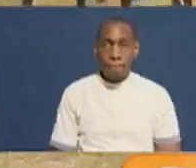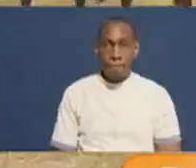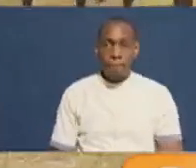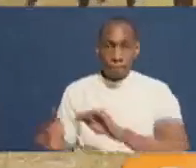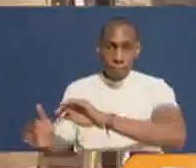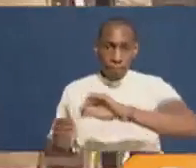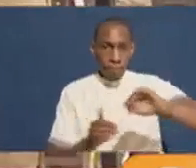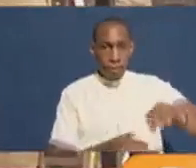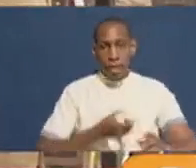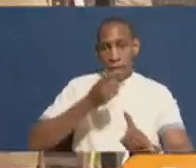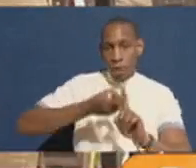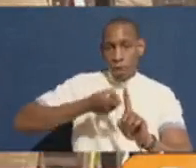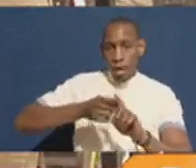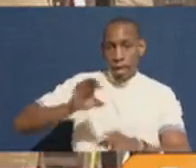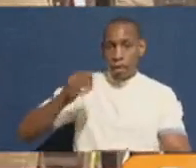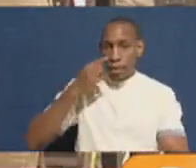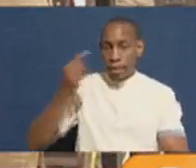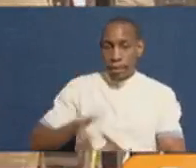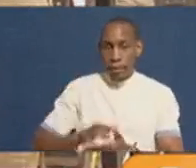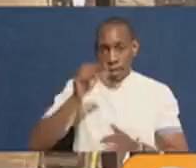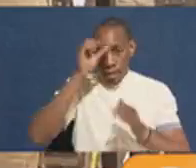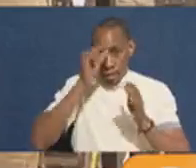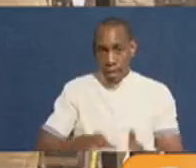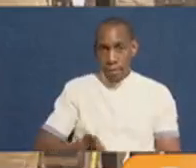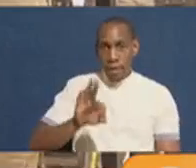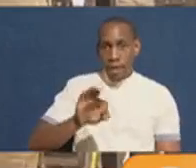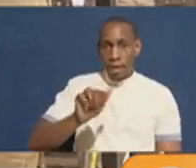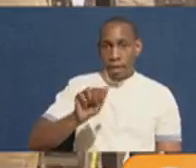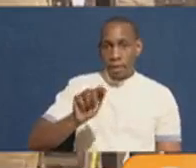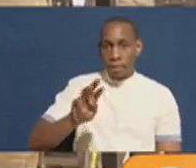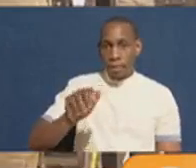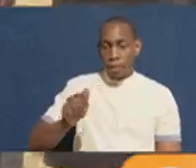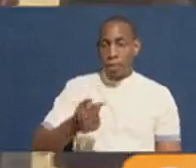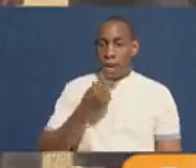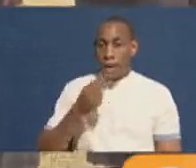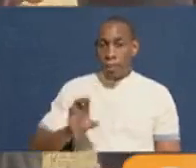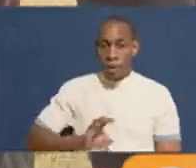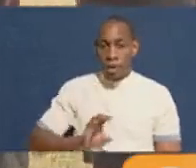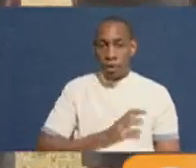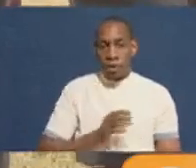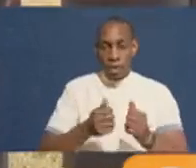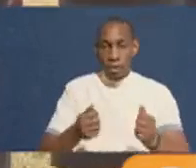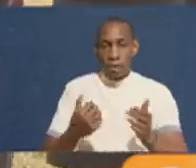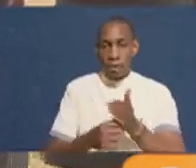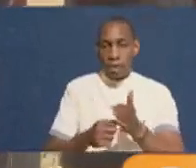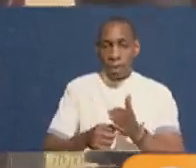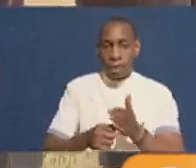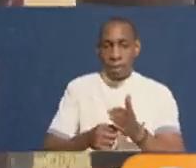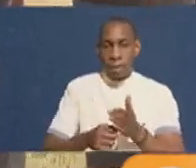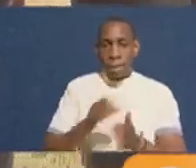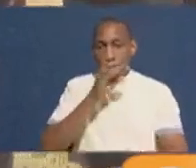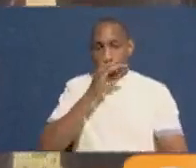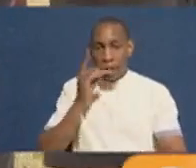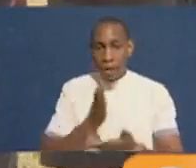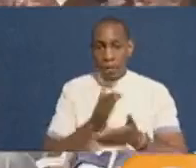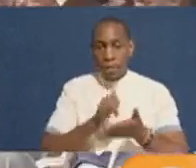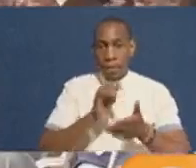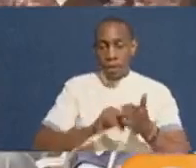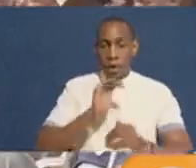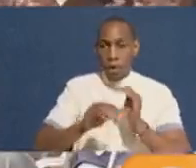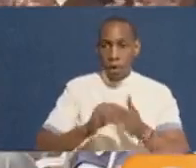Katika kaunti ya Kwale, Gavana Fatuma Achani ameagiza kamati inayoshughulikia hali ya kiangazi katika eneo hilo kuhakikisha